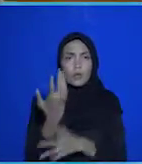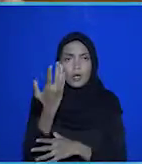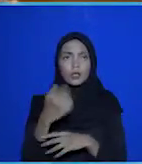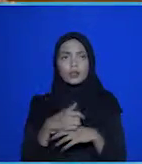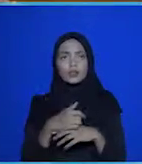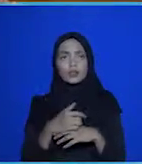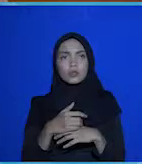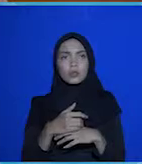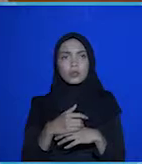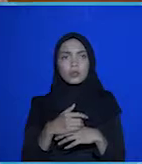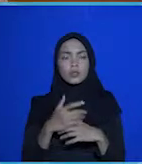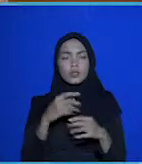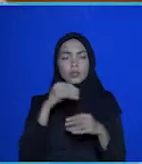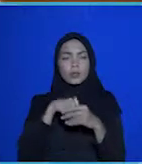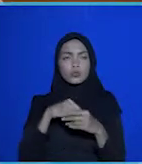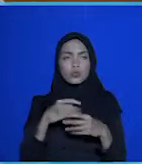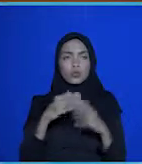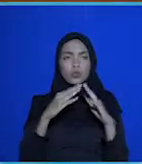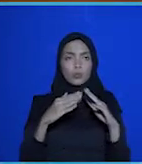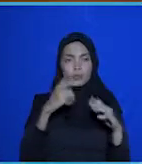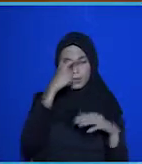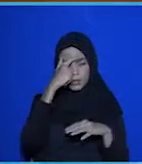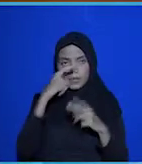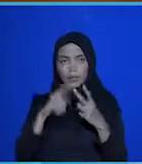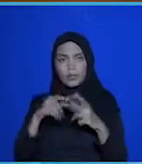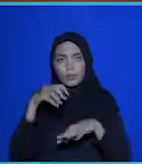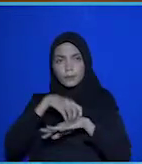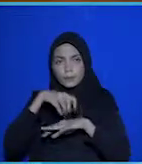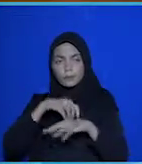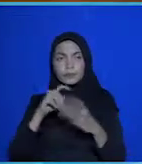harus dikembangkan di sektor sosial termasuk